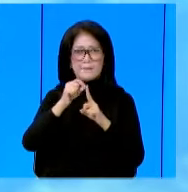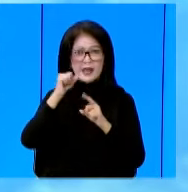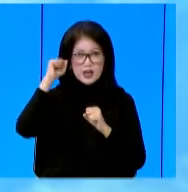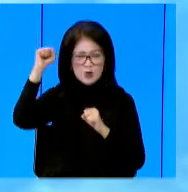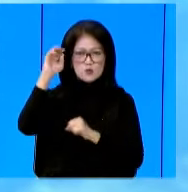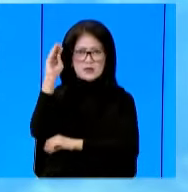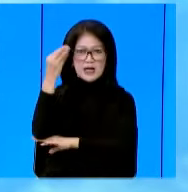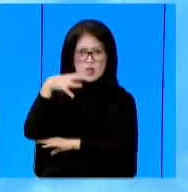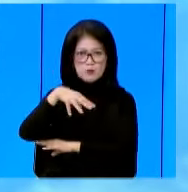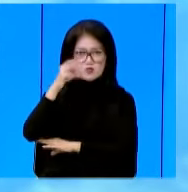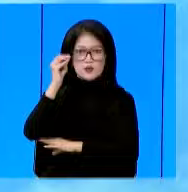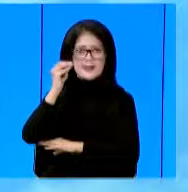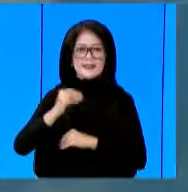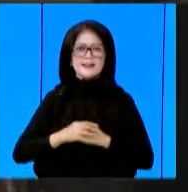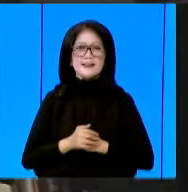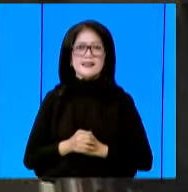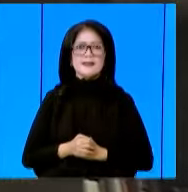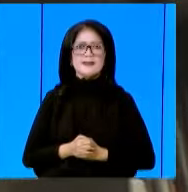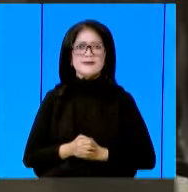Menteng, Jakarta Pusat.